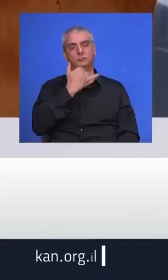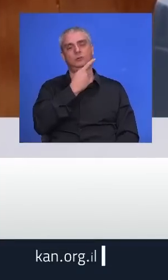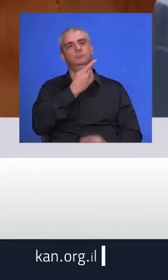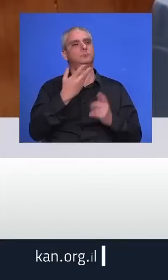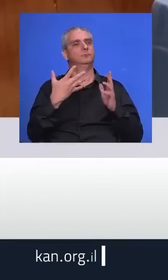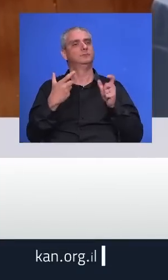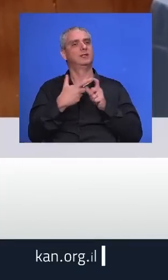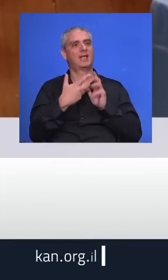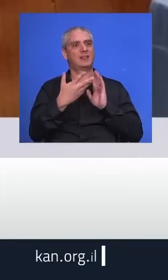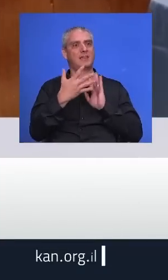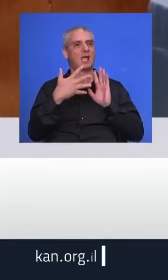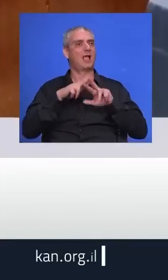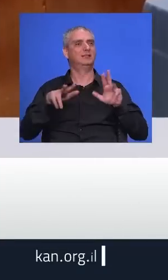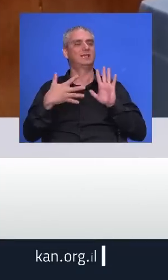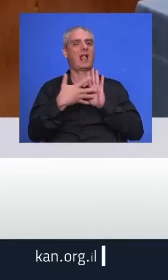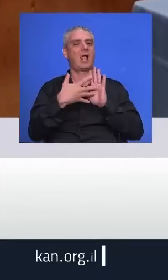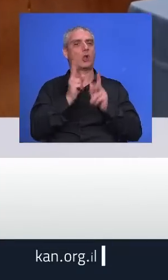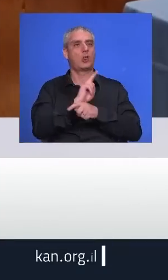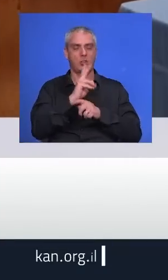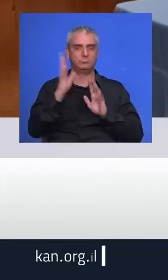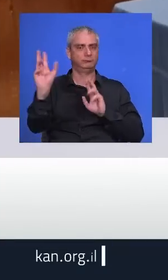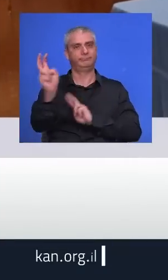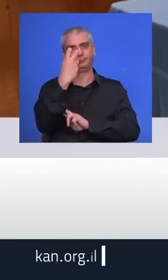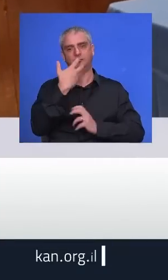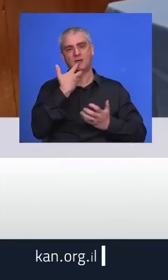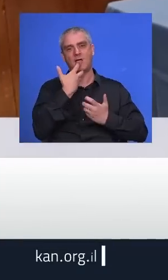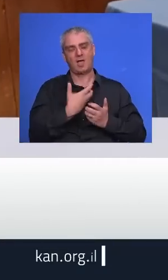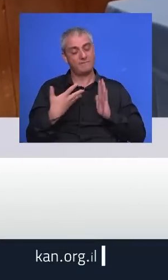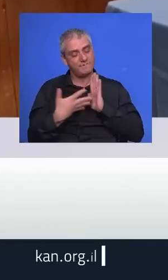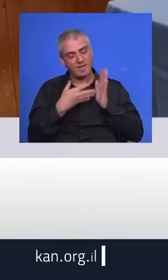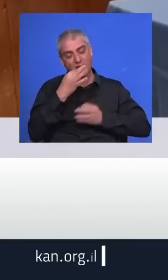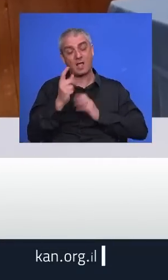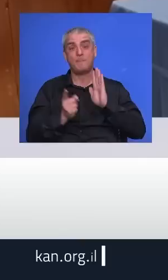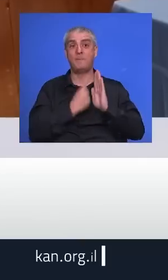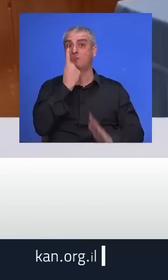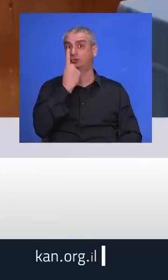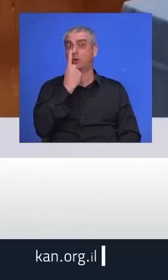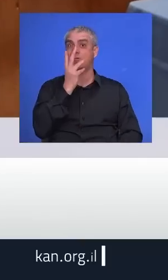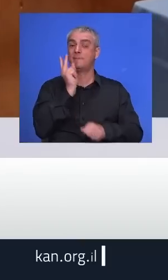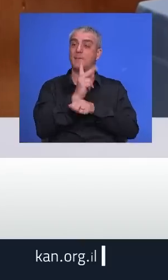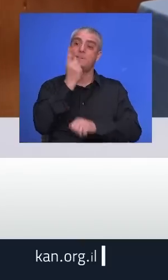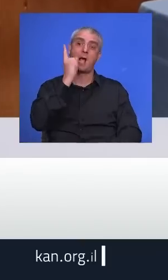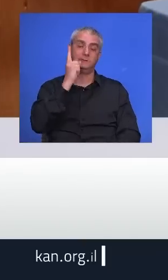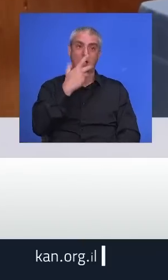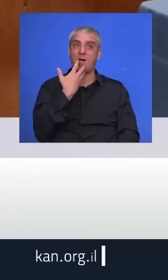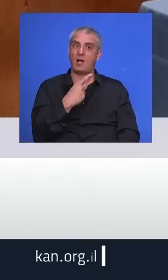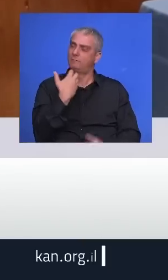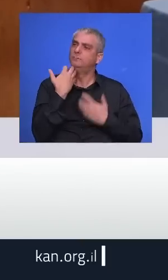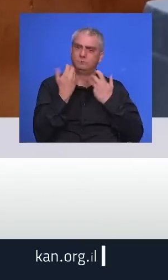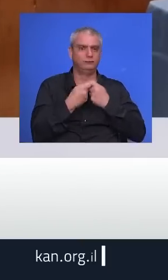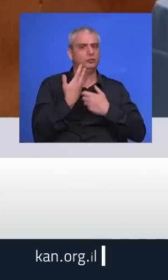עונה בלהב 433 חוקרת את הרב טאו בפעם הראשונה בהזהרה. הרב משתף